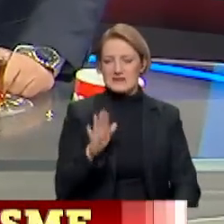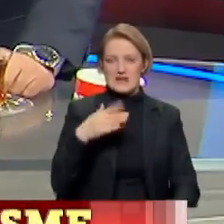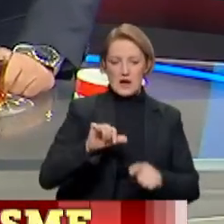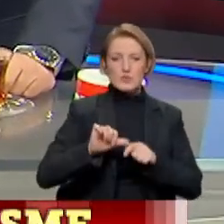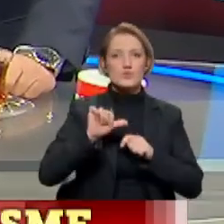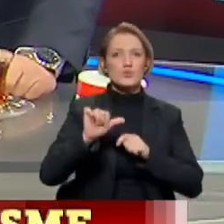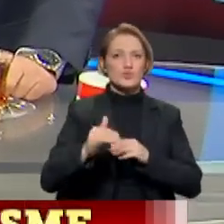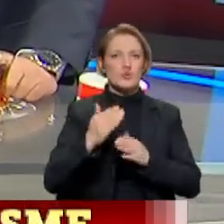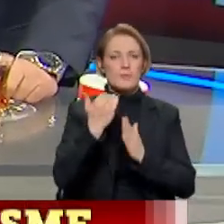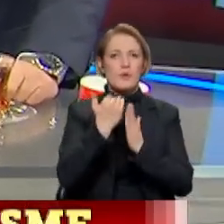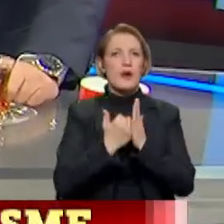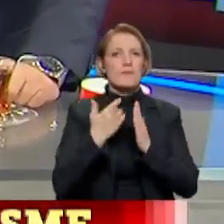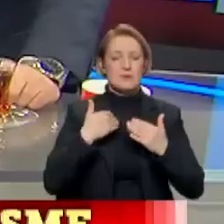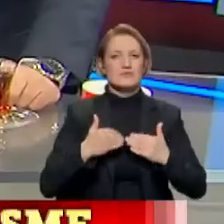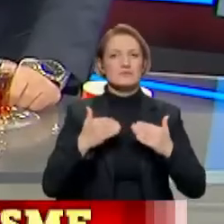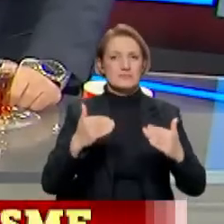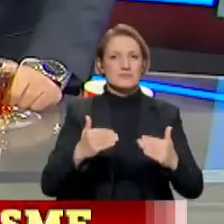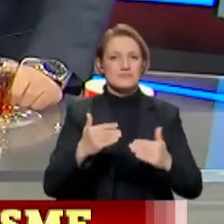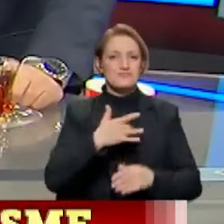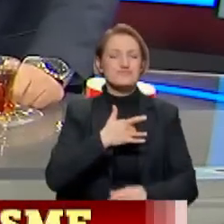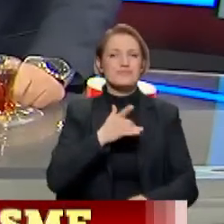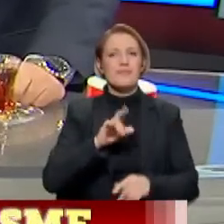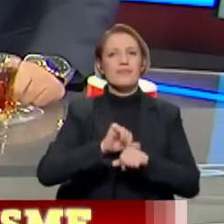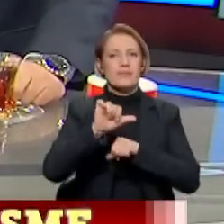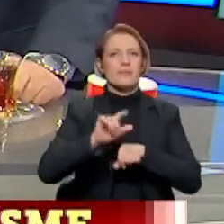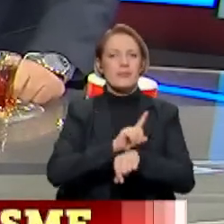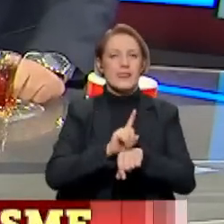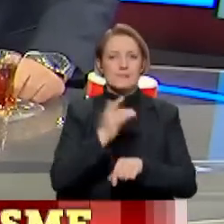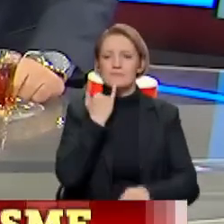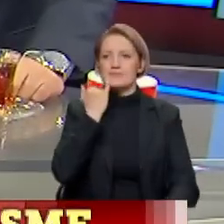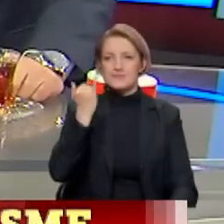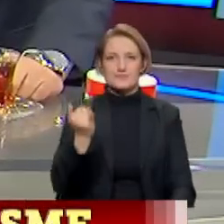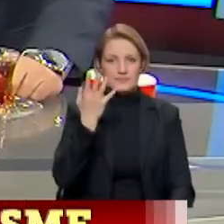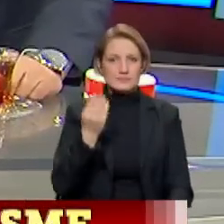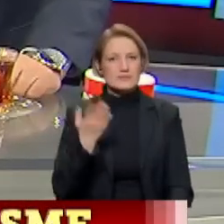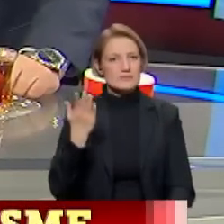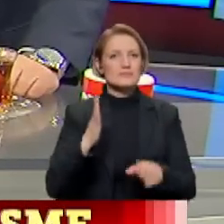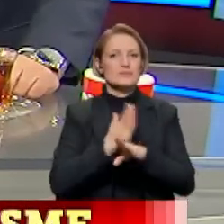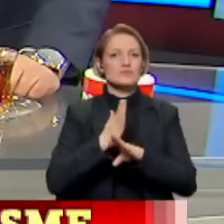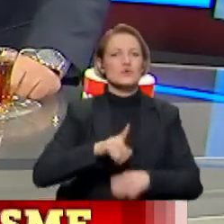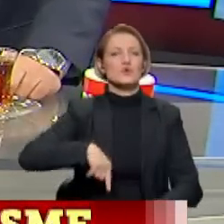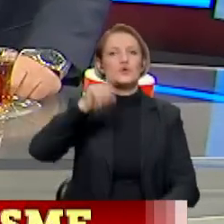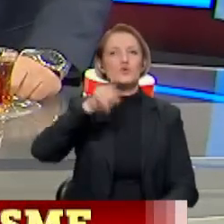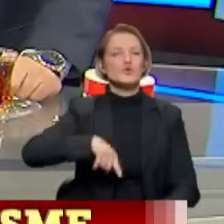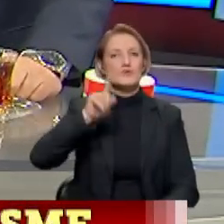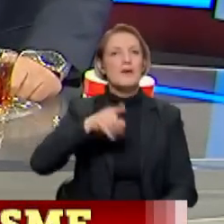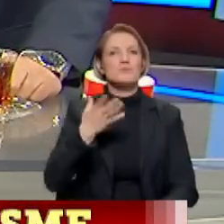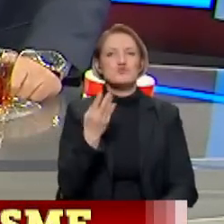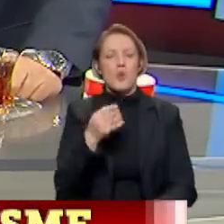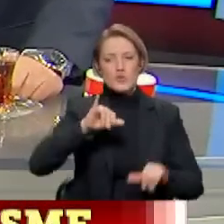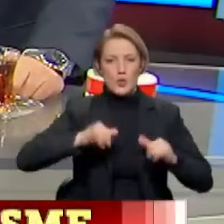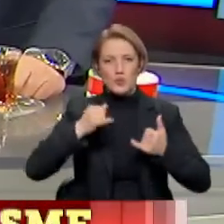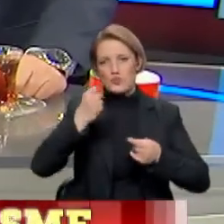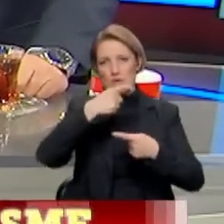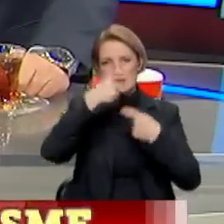uzun kalacağız sizin evinize, biraz daha uzun vakit misafir olacağız. Çünkü gündem çok hareketli, gündem çok